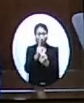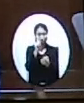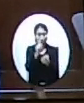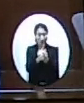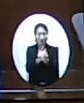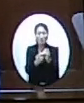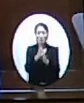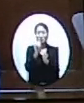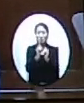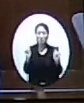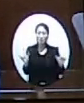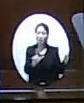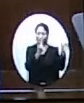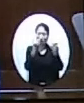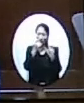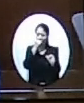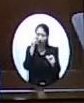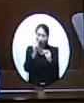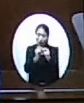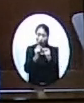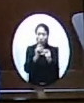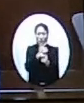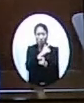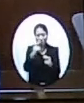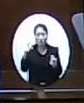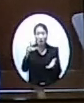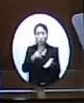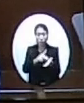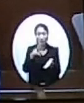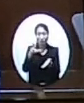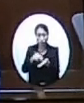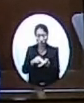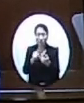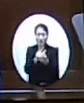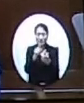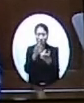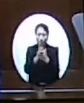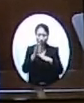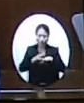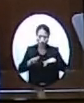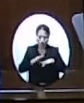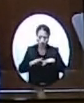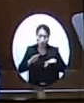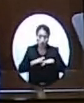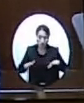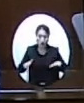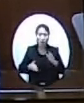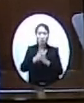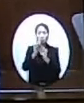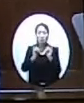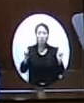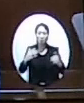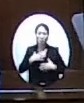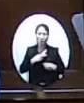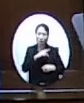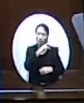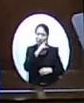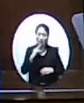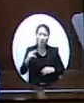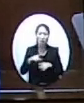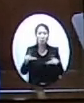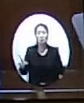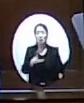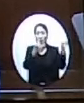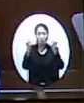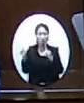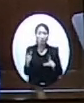시민의 삶과 직결되는 각종 현안 사업들을 직접 챙겨 시민들이 편안하게 일상생활을 할